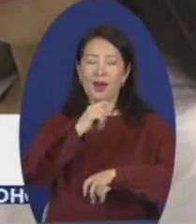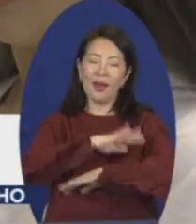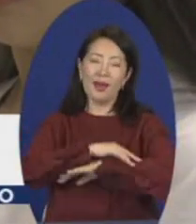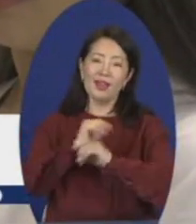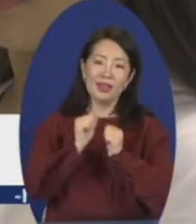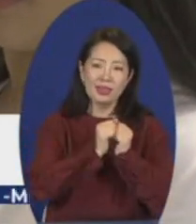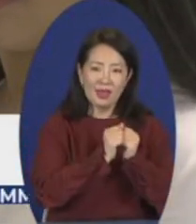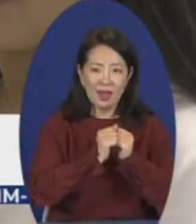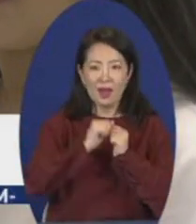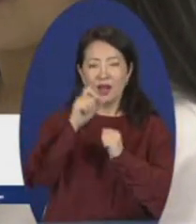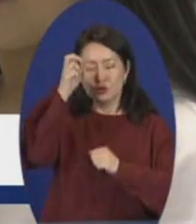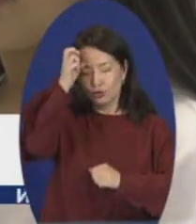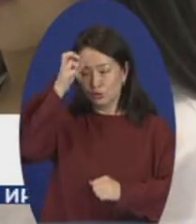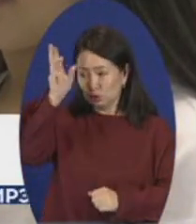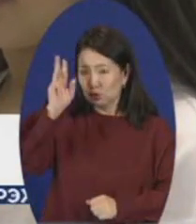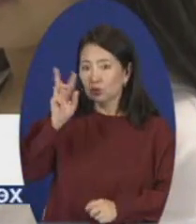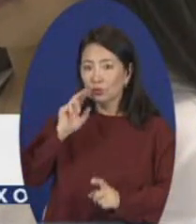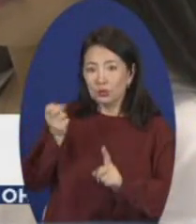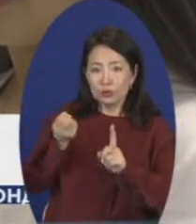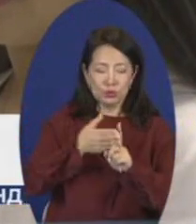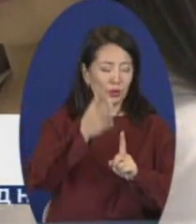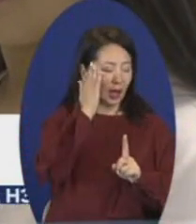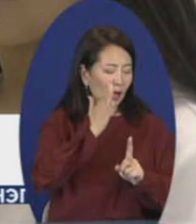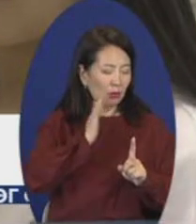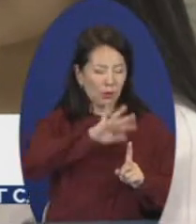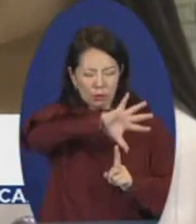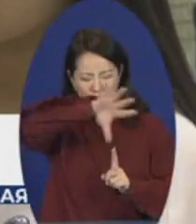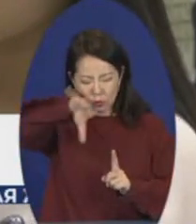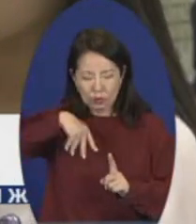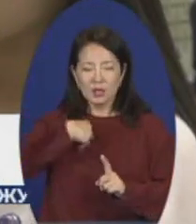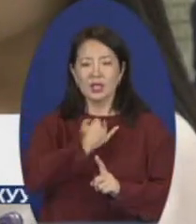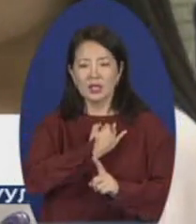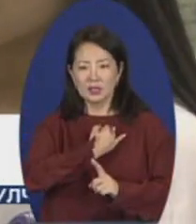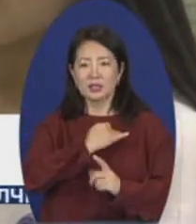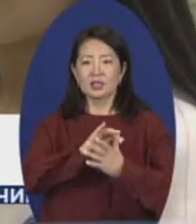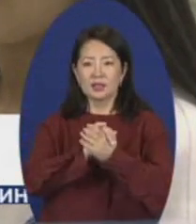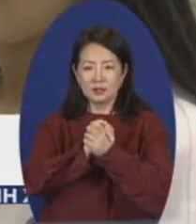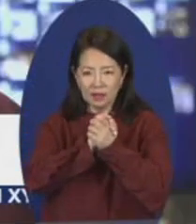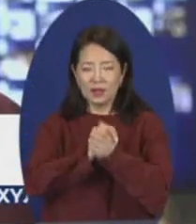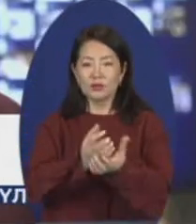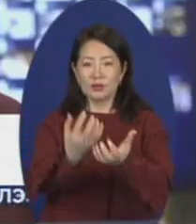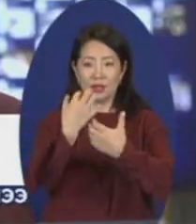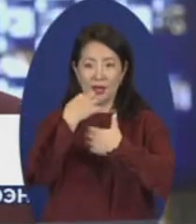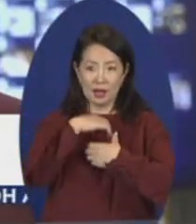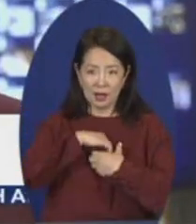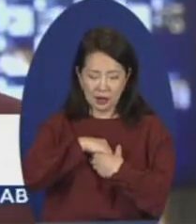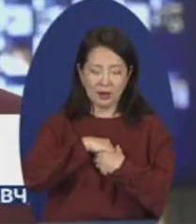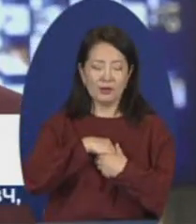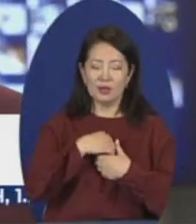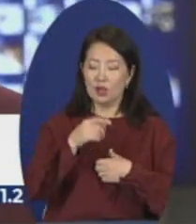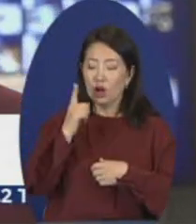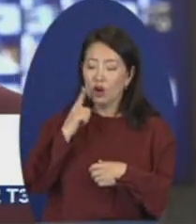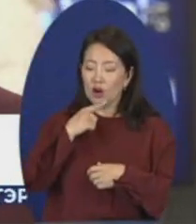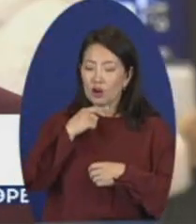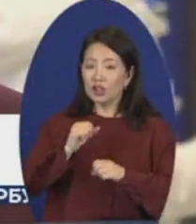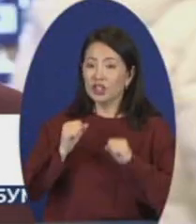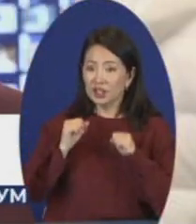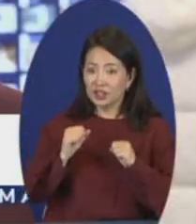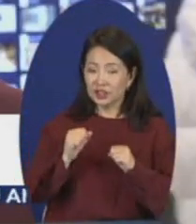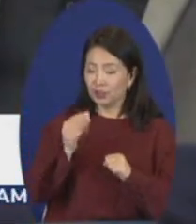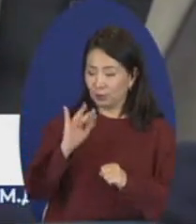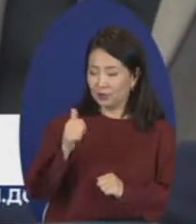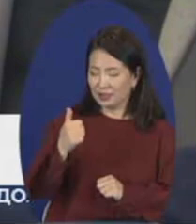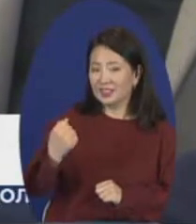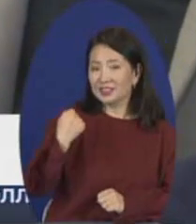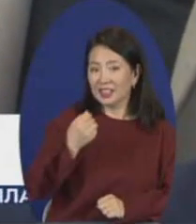Монгол улсынхаа ерөнхийлөгчийн аав ээж ах дүүнийхээ ихтгэл найдварыг даагаад миний охин маш кичээгээрээ миний охин мундагшуу